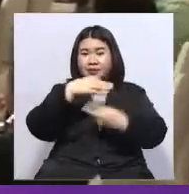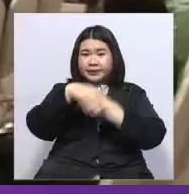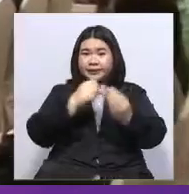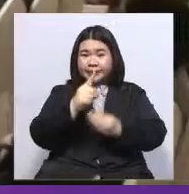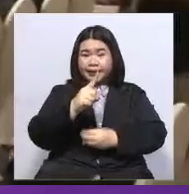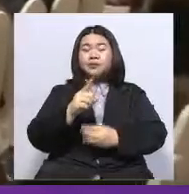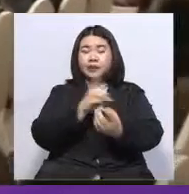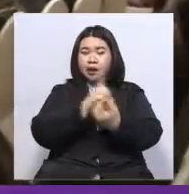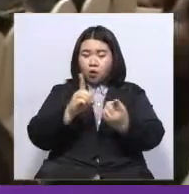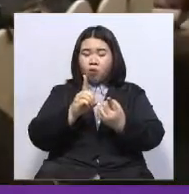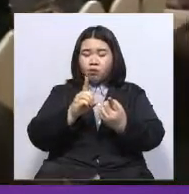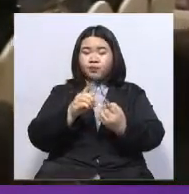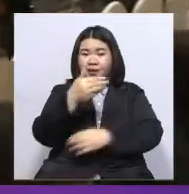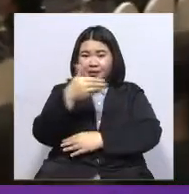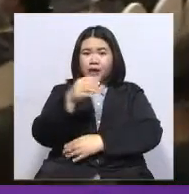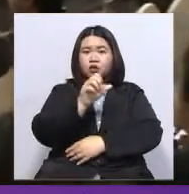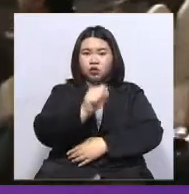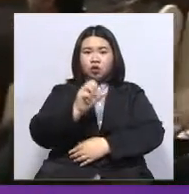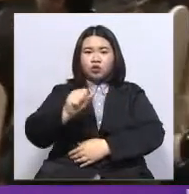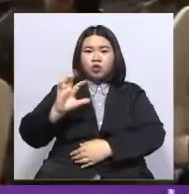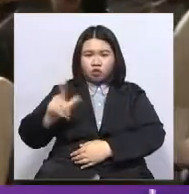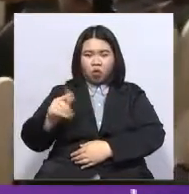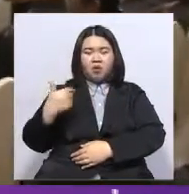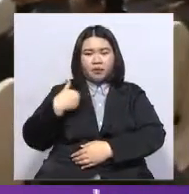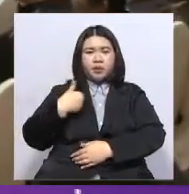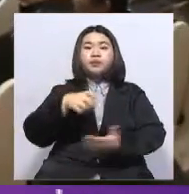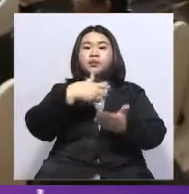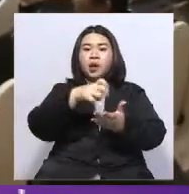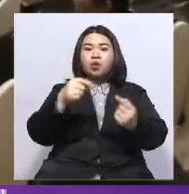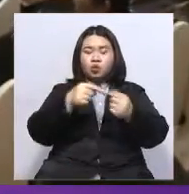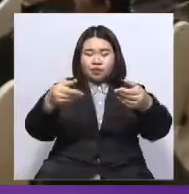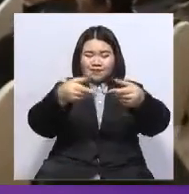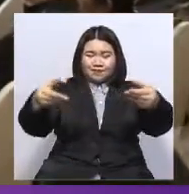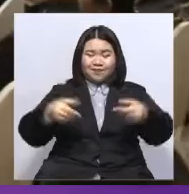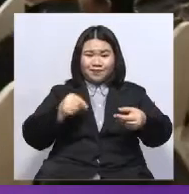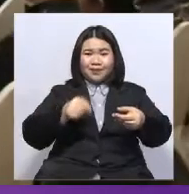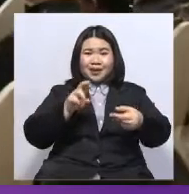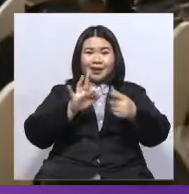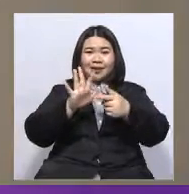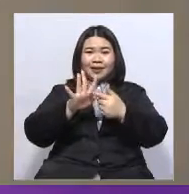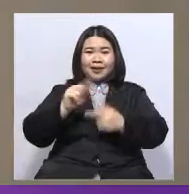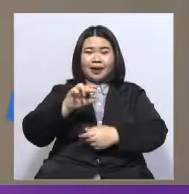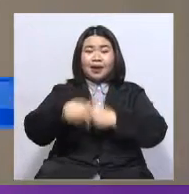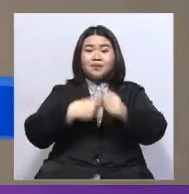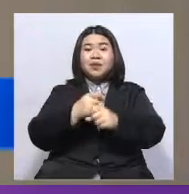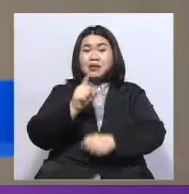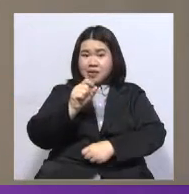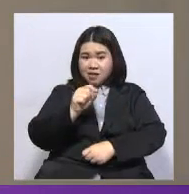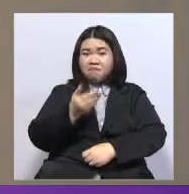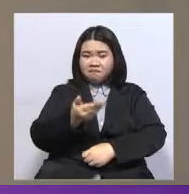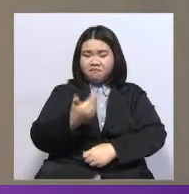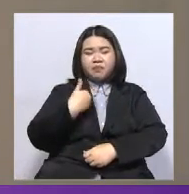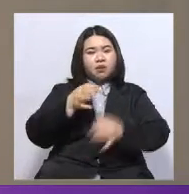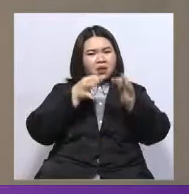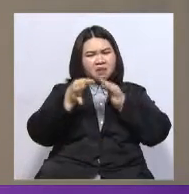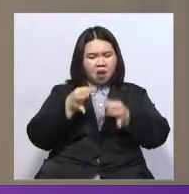และสังคมแห่งชาติหรือสสช.ได้นำเสนอภาพรวมการจัดทำร่างยุทธศาสตร์ชาติระยะ20ปีโดยชี้ให้เห็นถึง